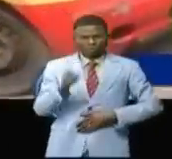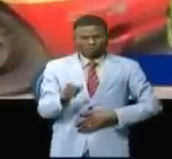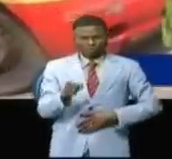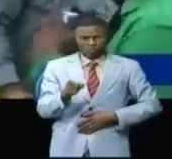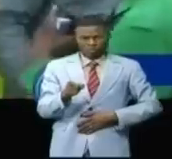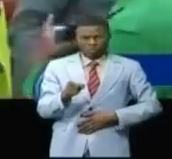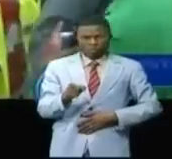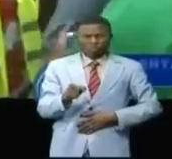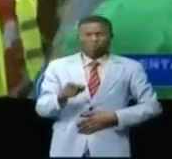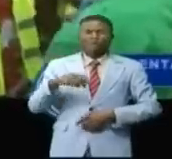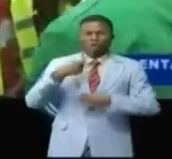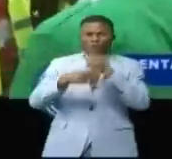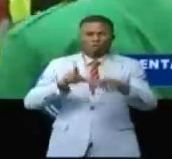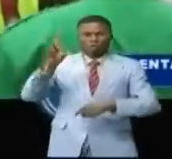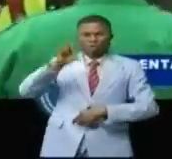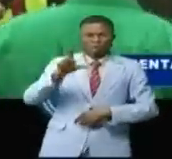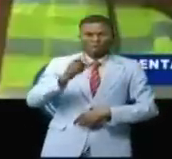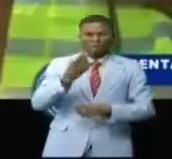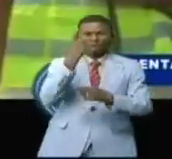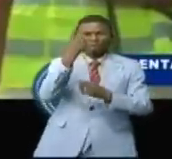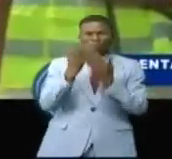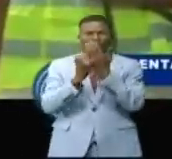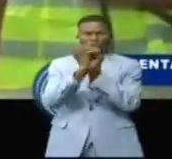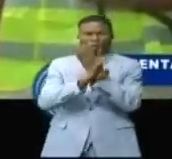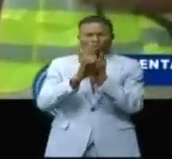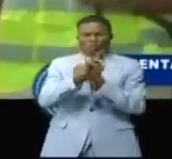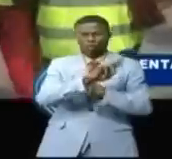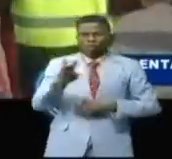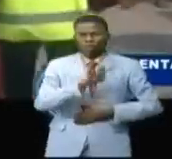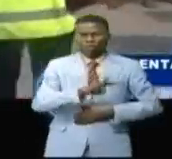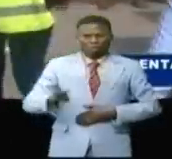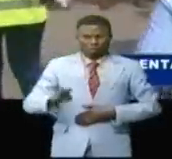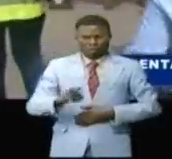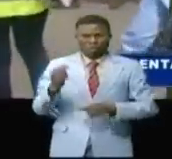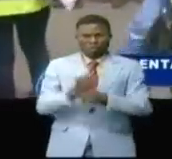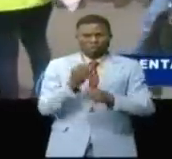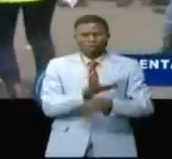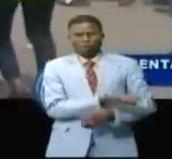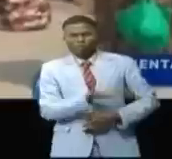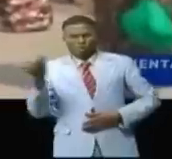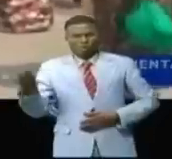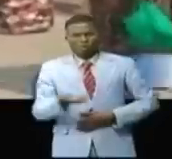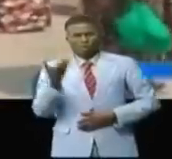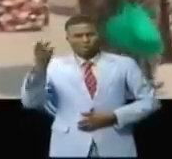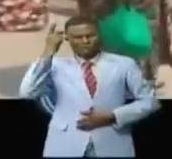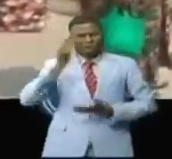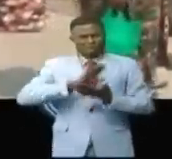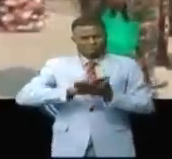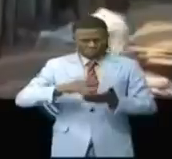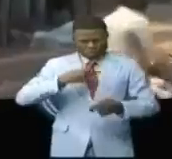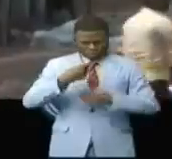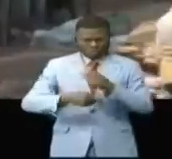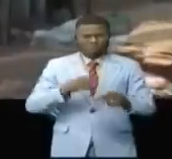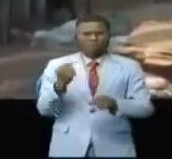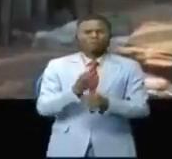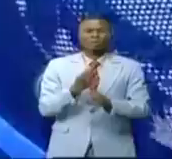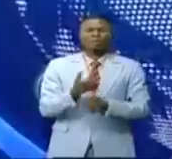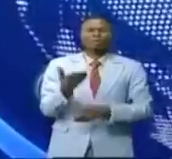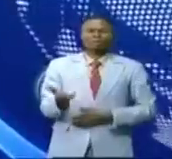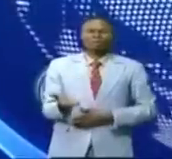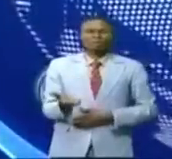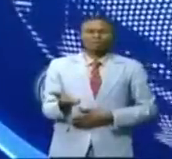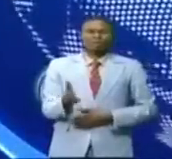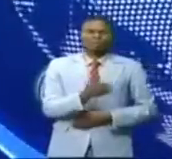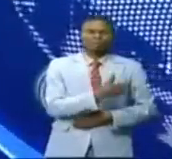partir de lundi 1er août 2000 fans de la machine pour l'évacuation qu'ils savent hop et aux entrées en action